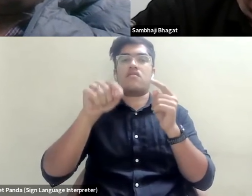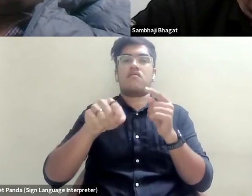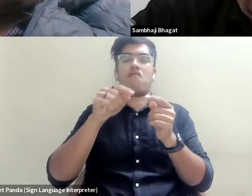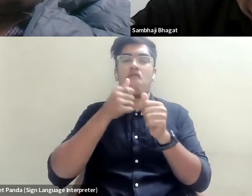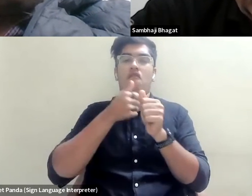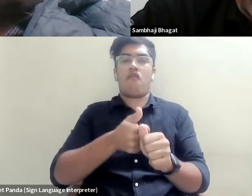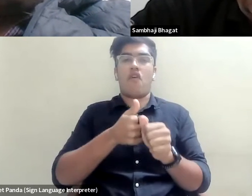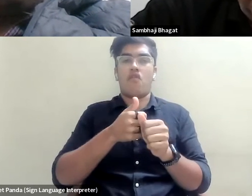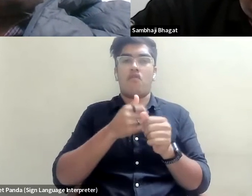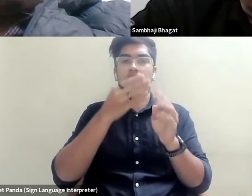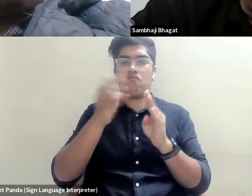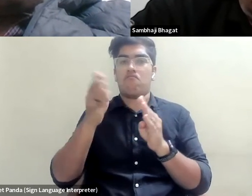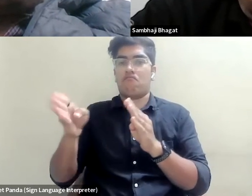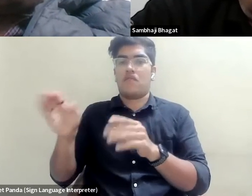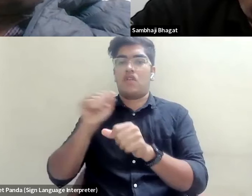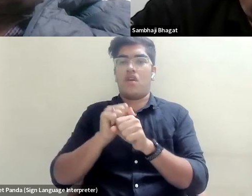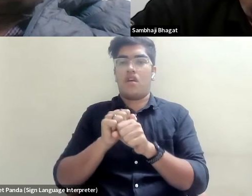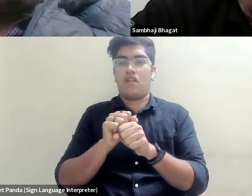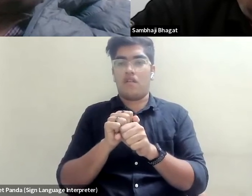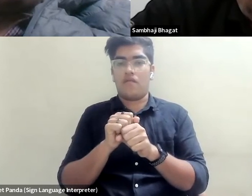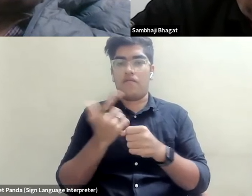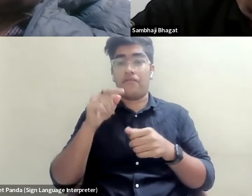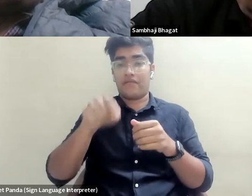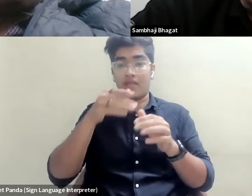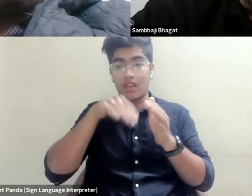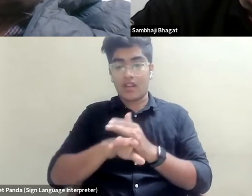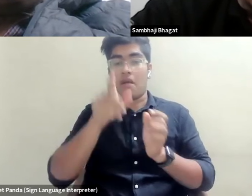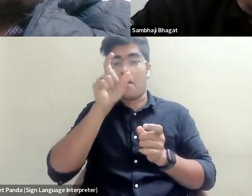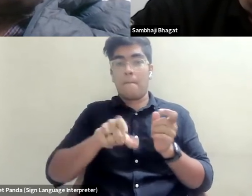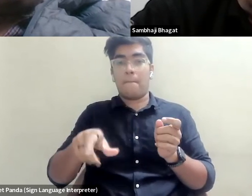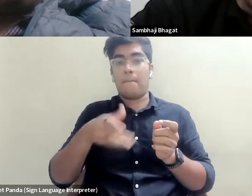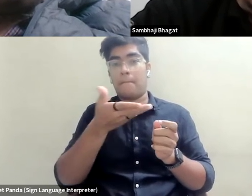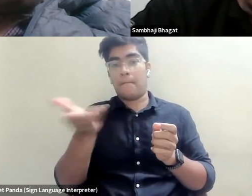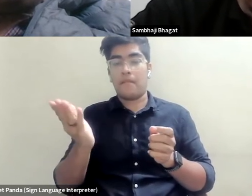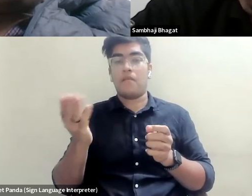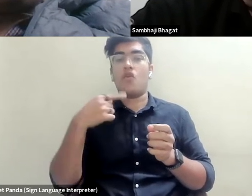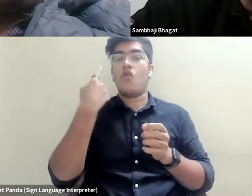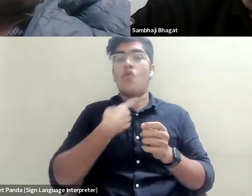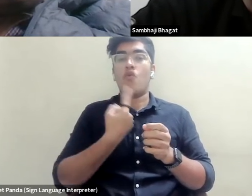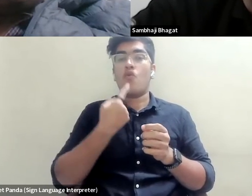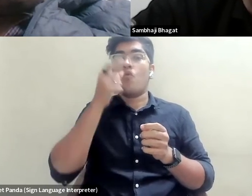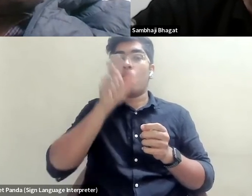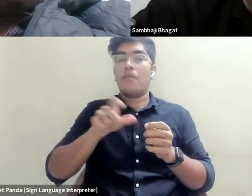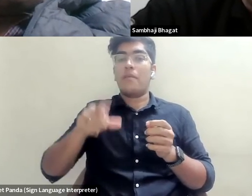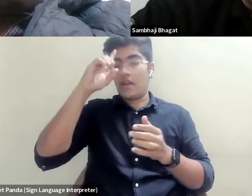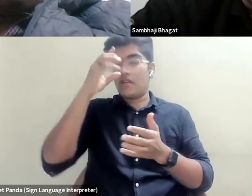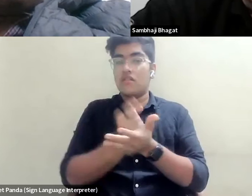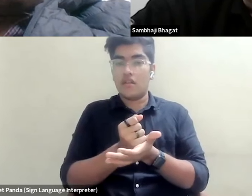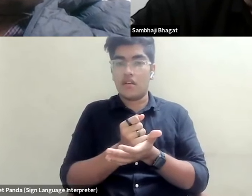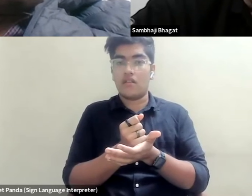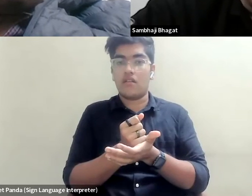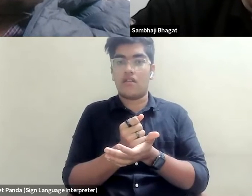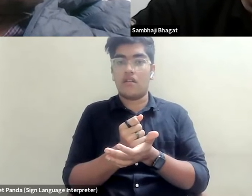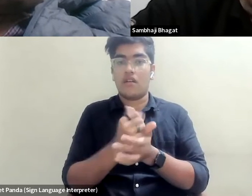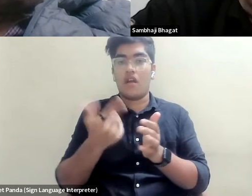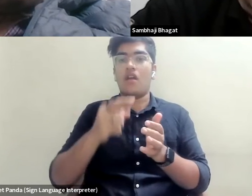है, तो इसमें लोगों को कौन लोग डिसीजन लेते हैं कि ये देश